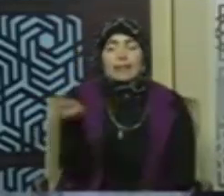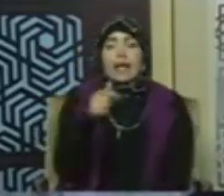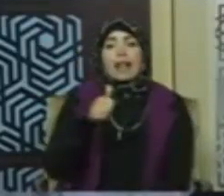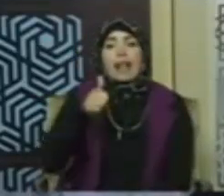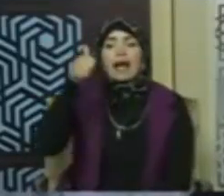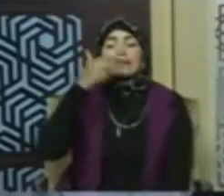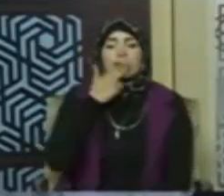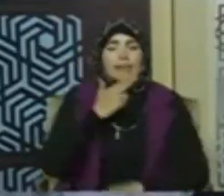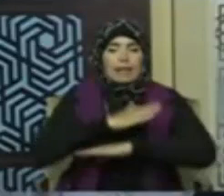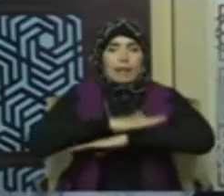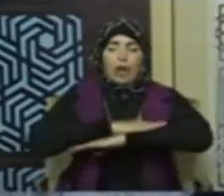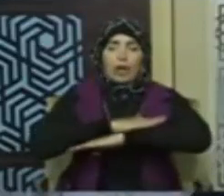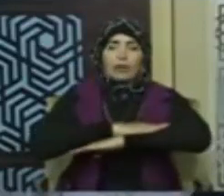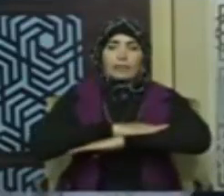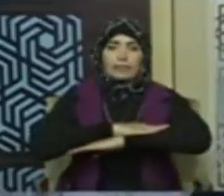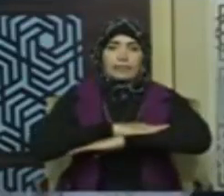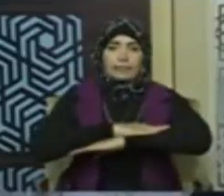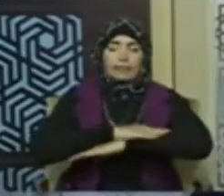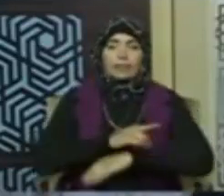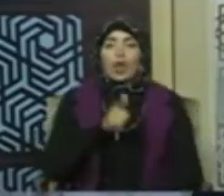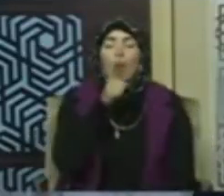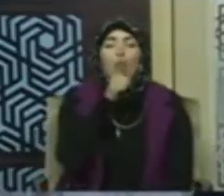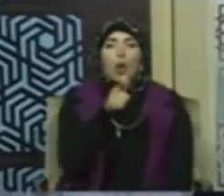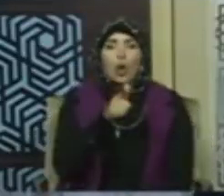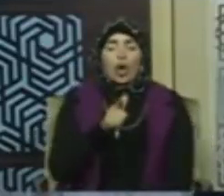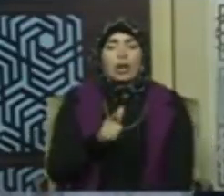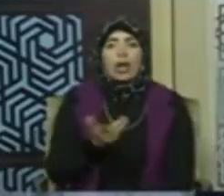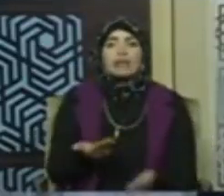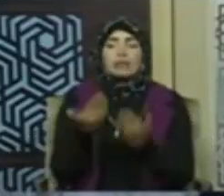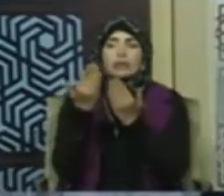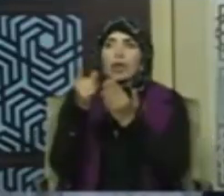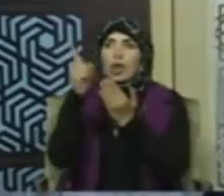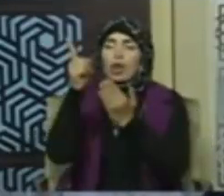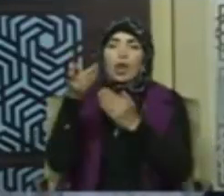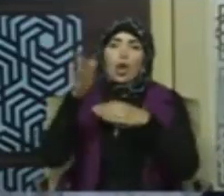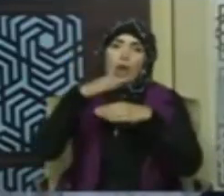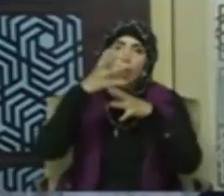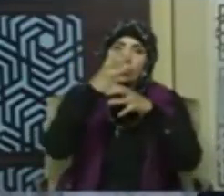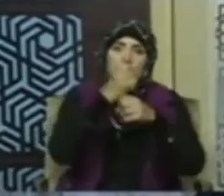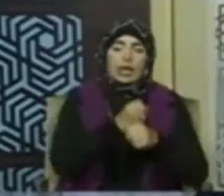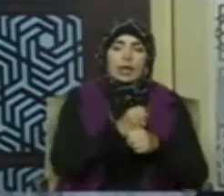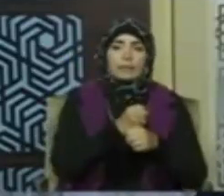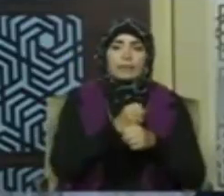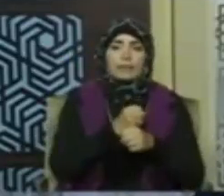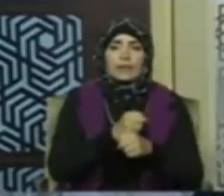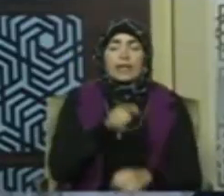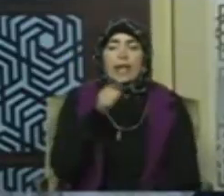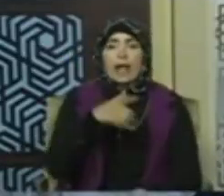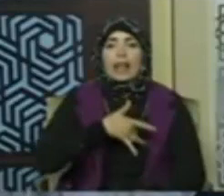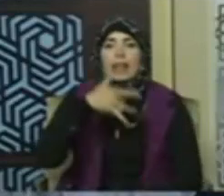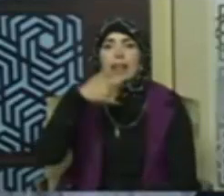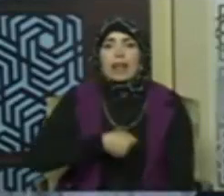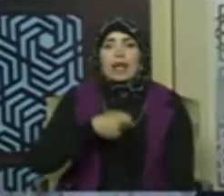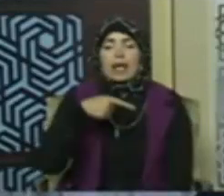أحاسنكم أخلاقا. وقال صلى الله عليه وسلم: